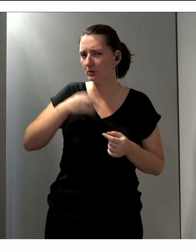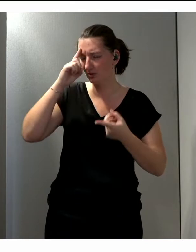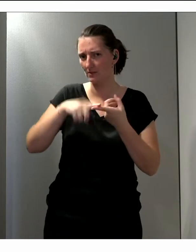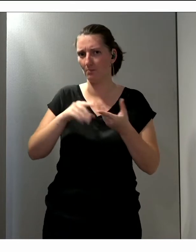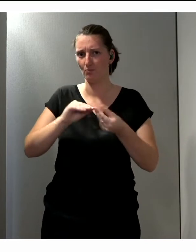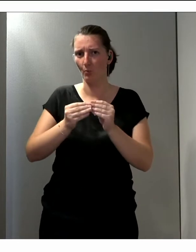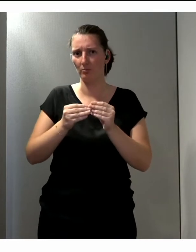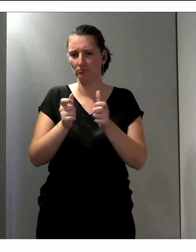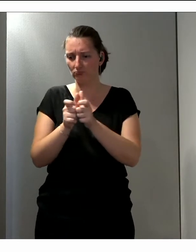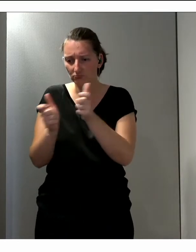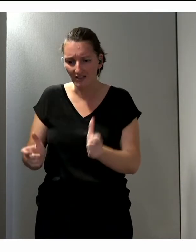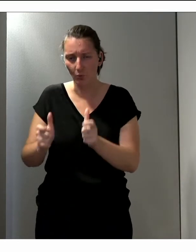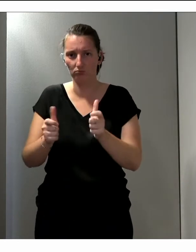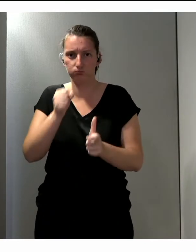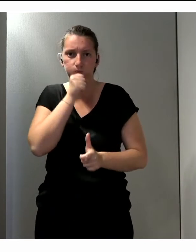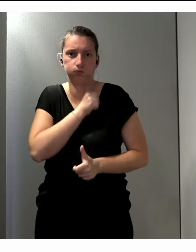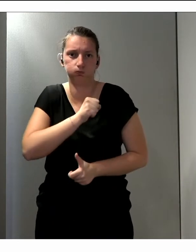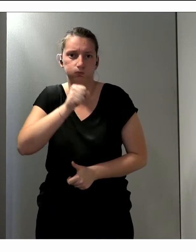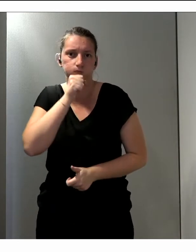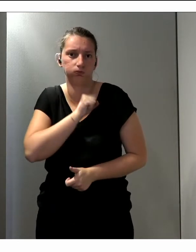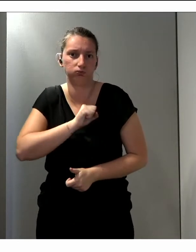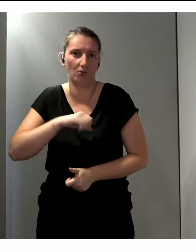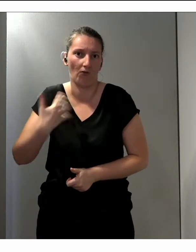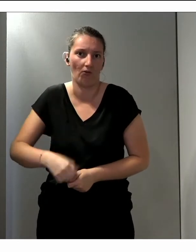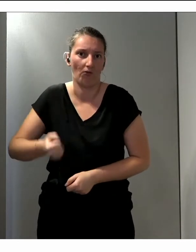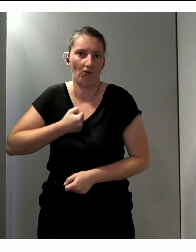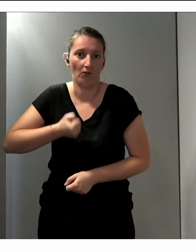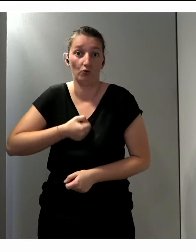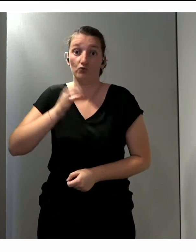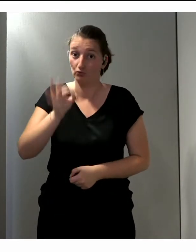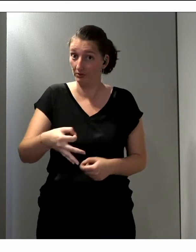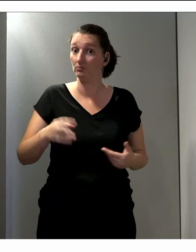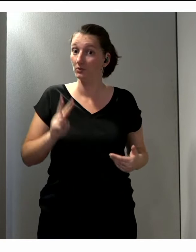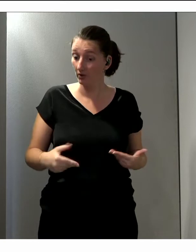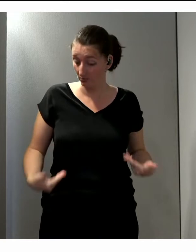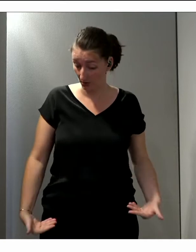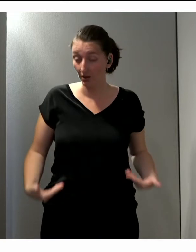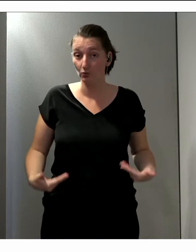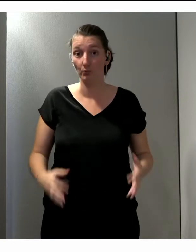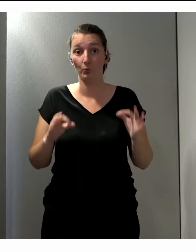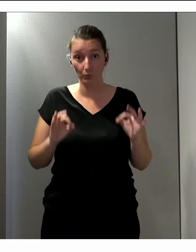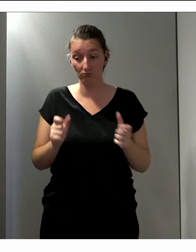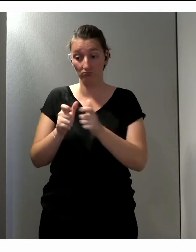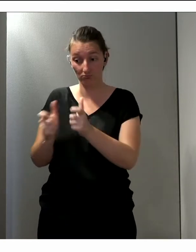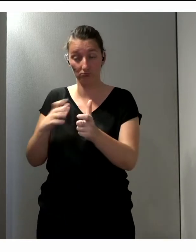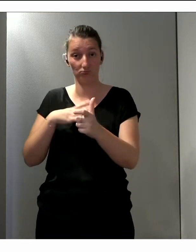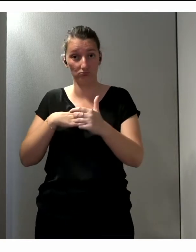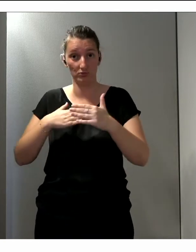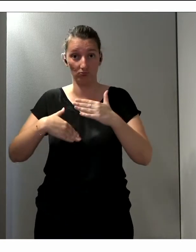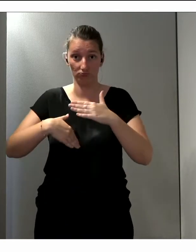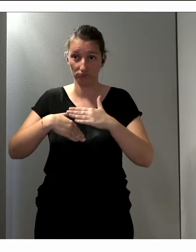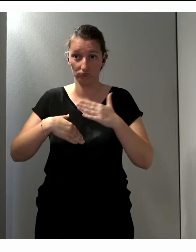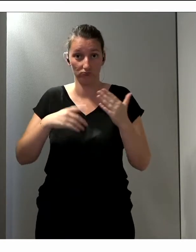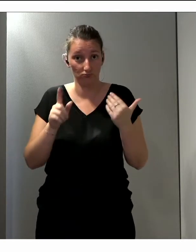pleine responsabilité. Effectivement, les établissements et les programmes immobiliers tels qu'ils sont conçus aujourd'hui ont un nombre de quotas